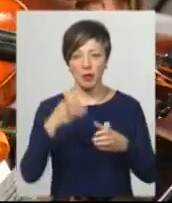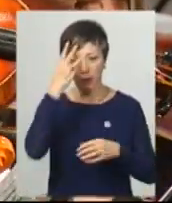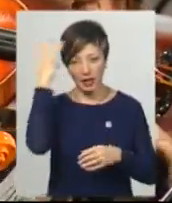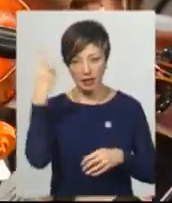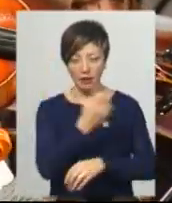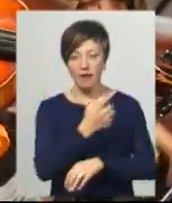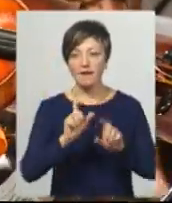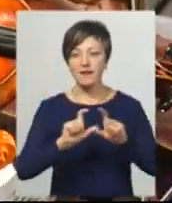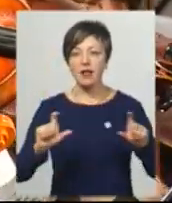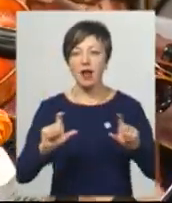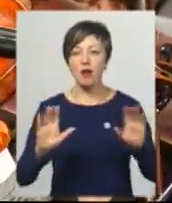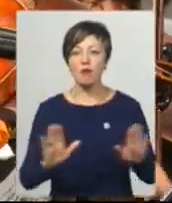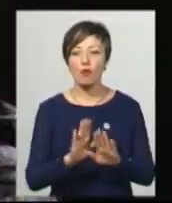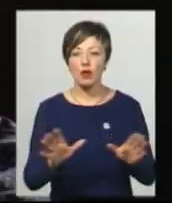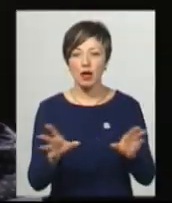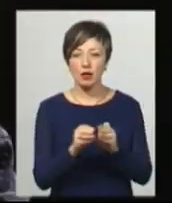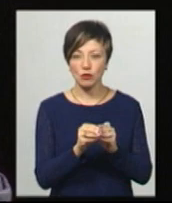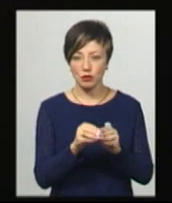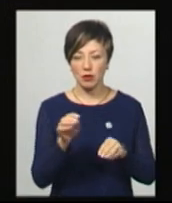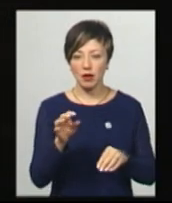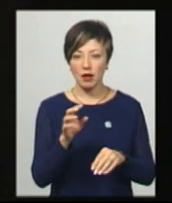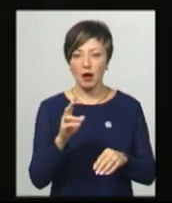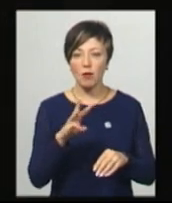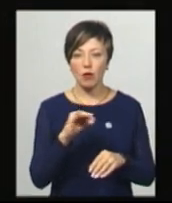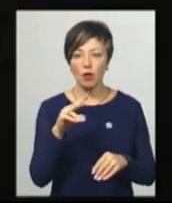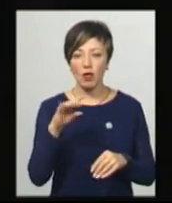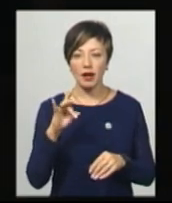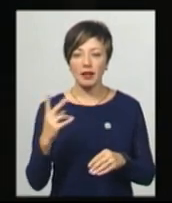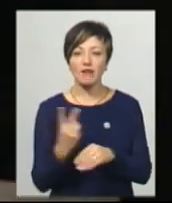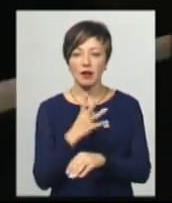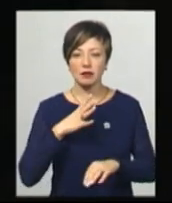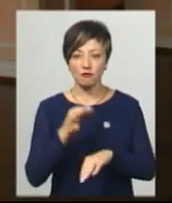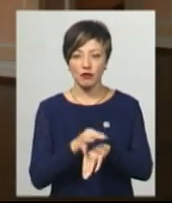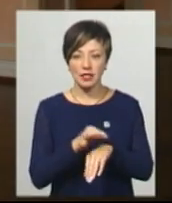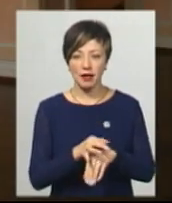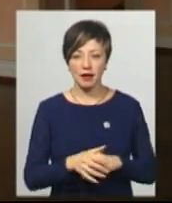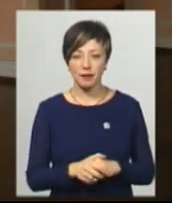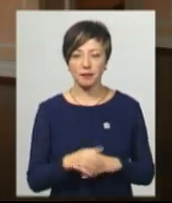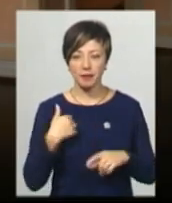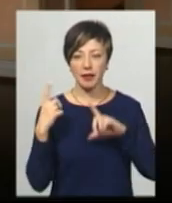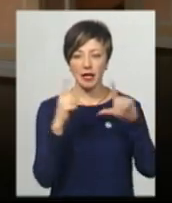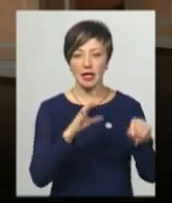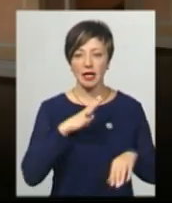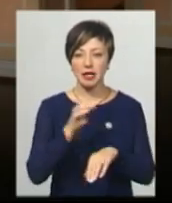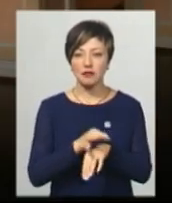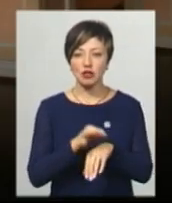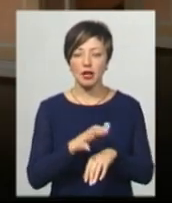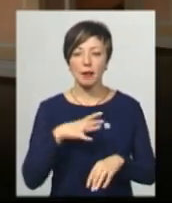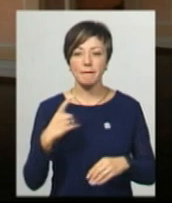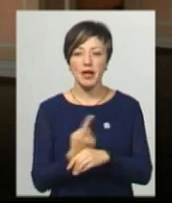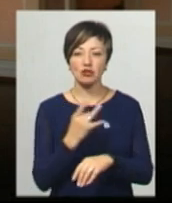Хмельницької обласної філармонії разом із Марком Мюллером двічі гастролював у Швейцарії. Ми їздили в Швейцарію перший раз